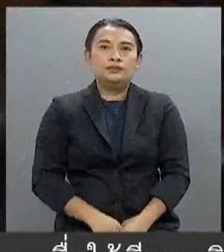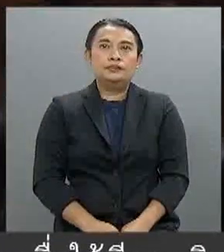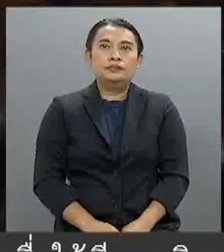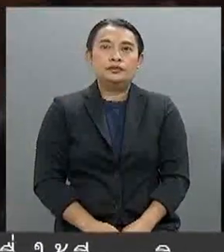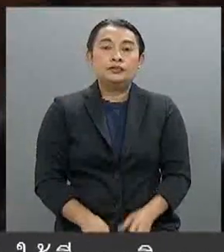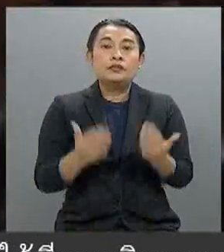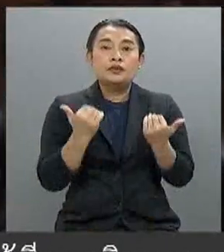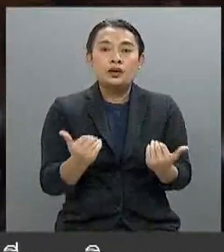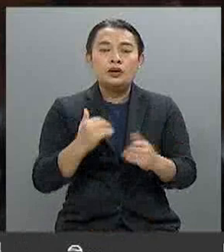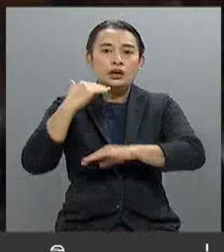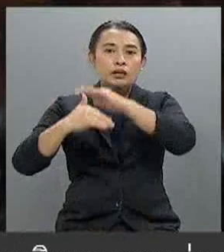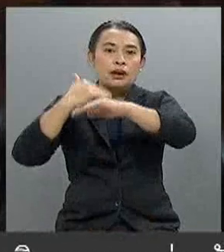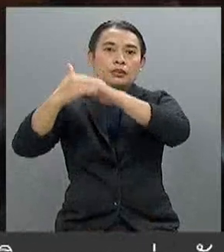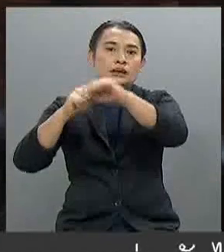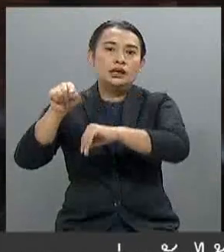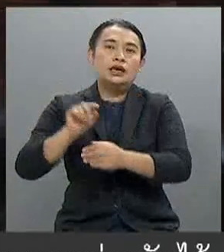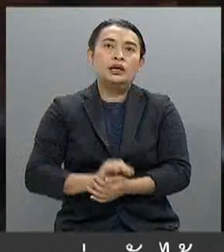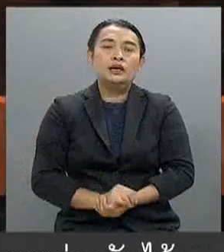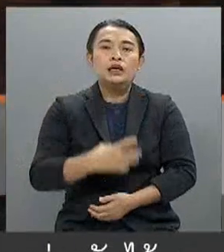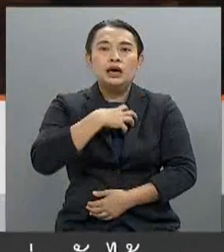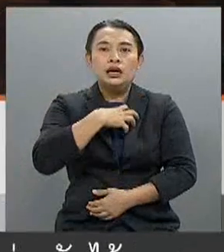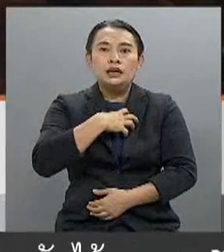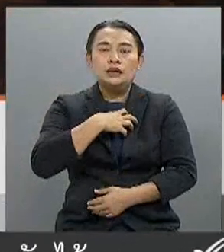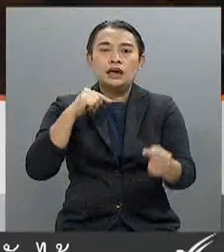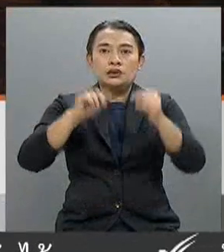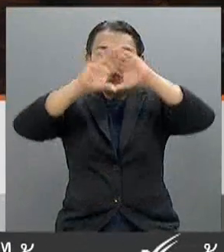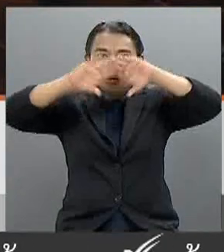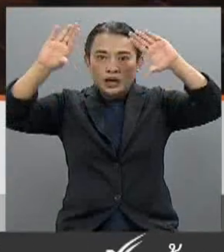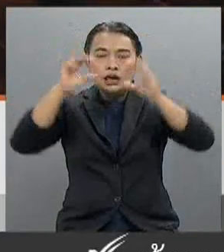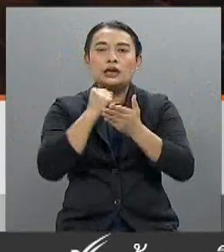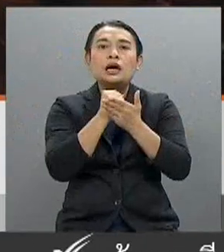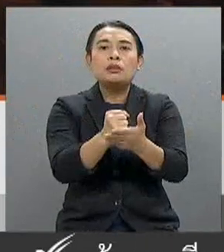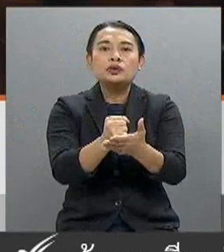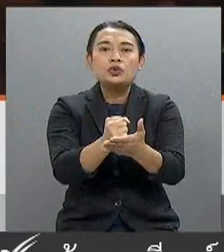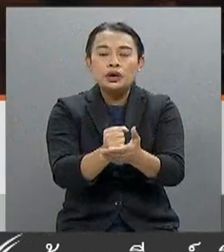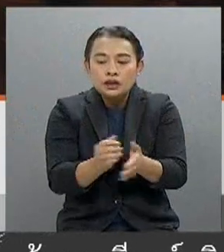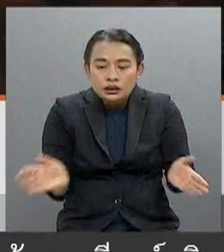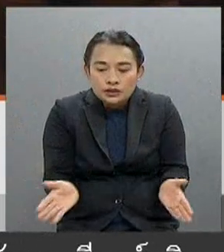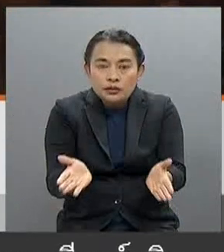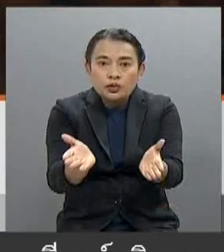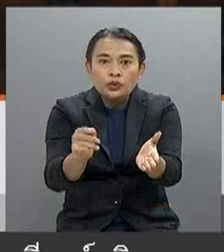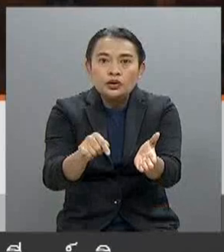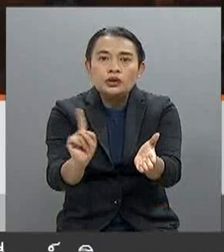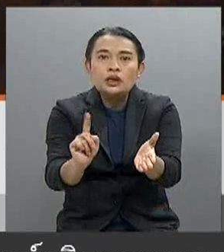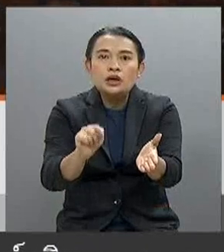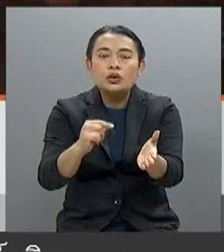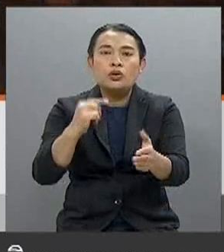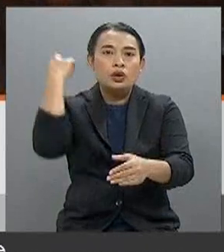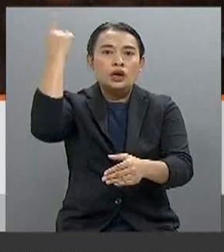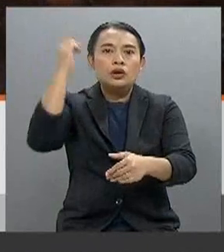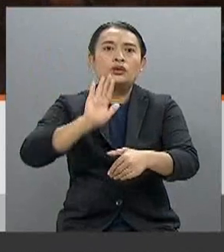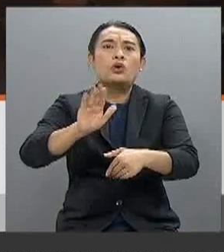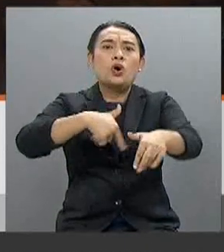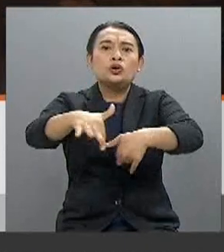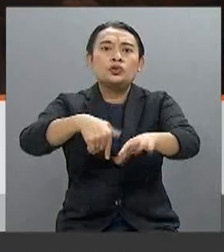าอยากจะให้ทางภาครัฐเนี่ยมาช่วยผลักดันแหล่งท่องเที่ยวของชุมชนของโลกหรือของ